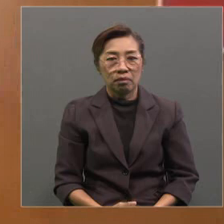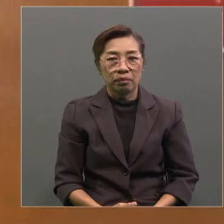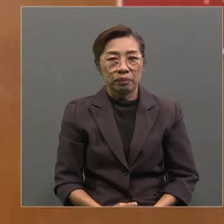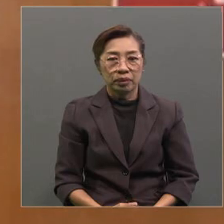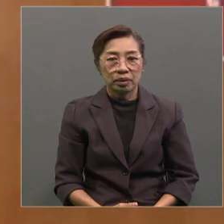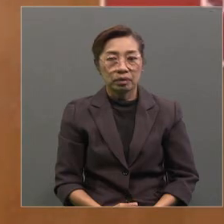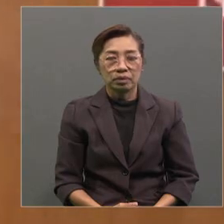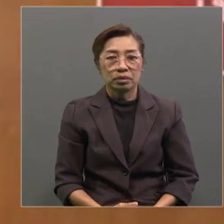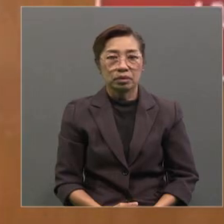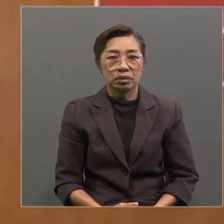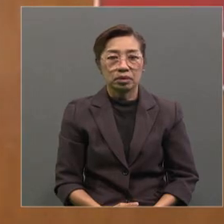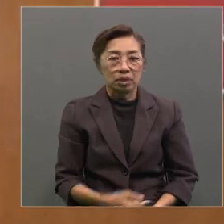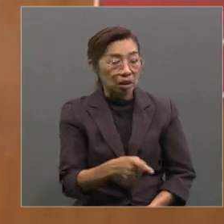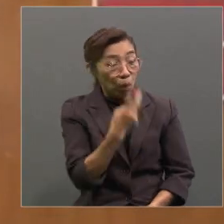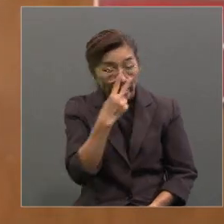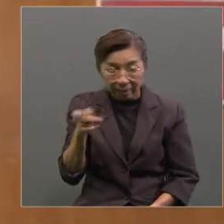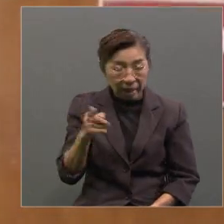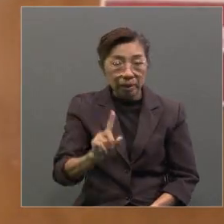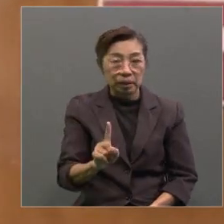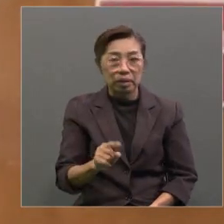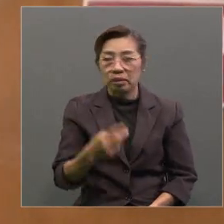การที่แฟนนั่ง ไม่เห็นรายการป่ะ ไม่ เด ี๋ ยวพ ว ก